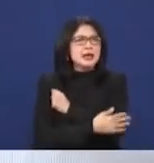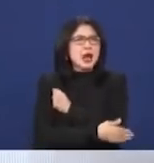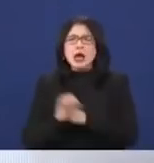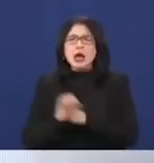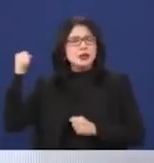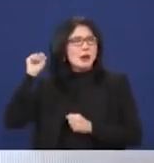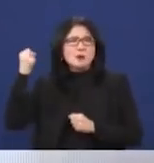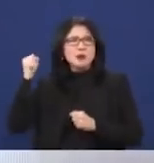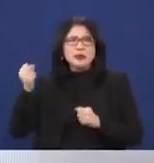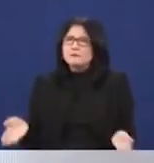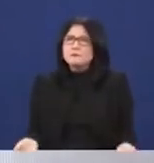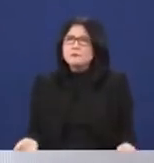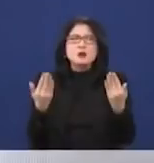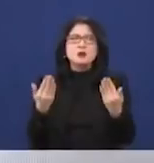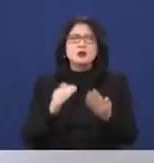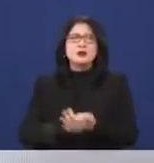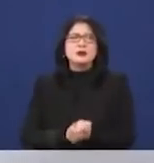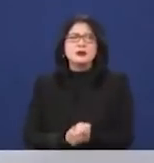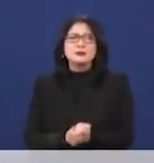melaksanakan pembangunan.